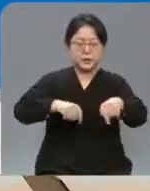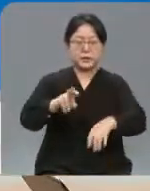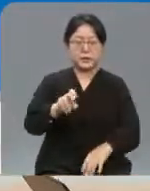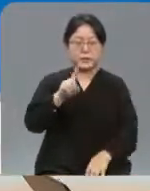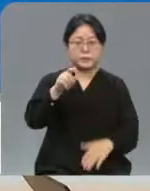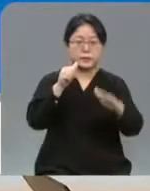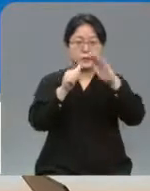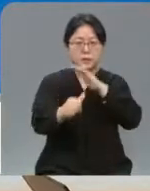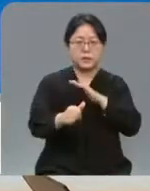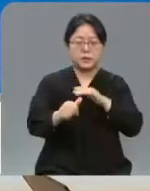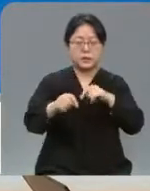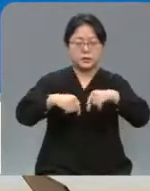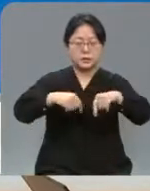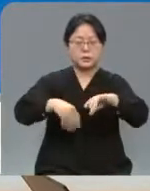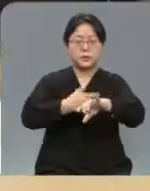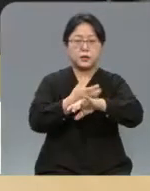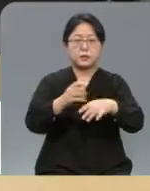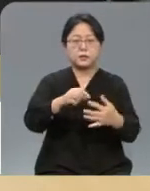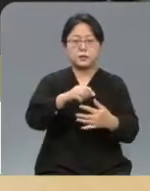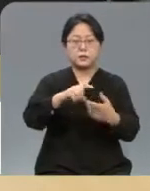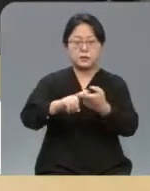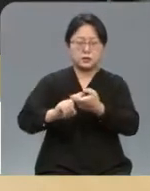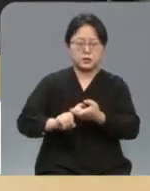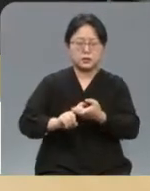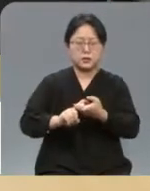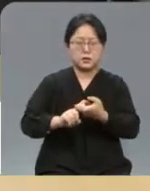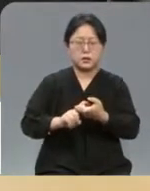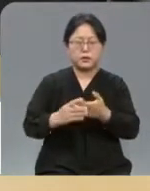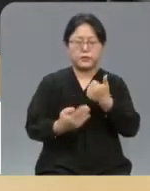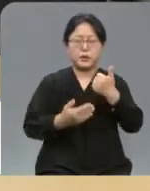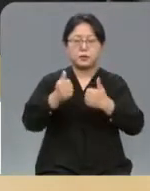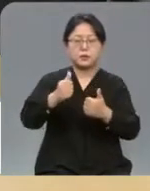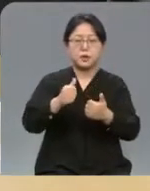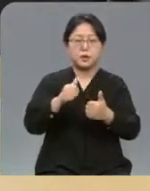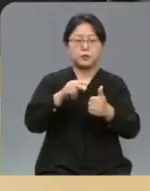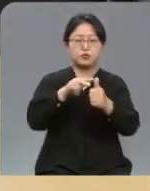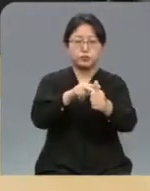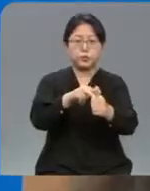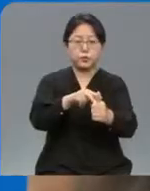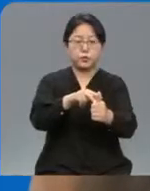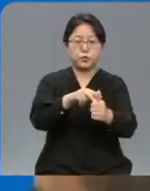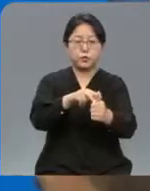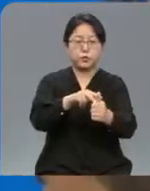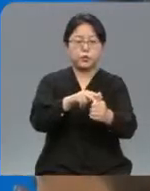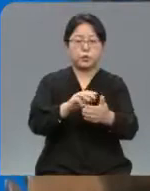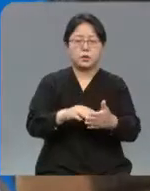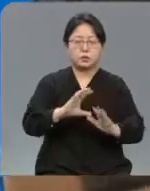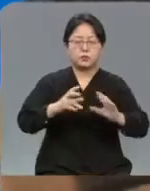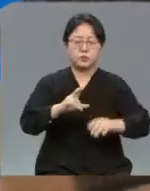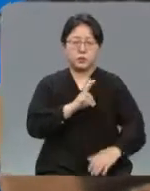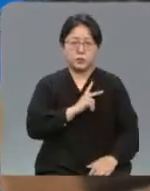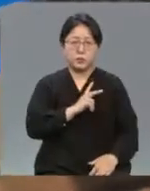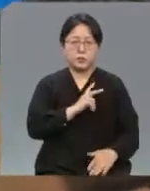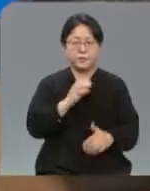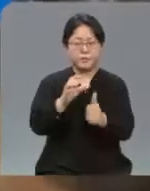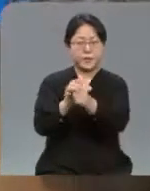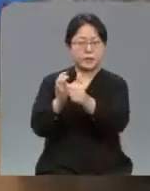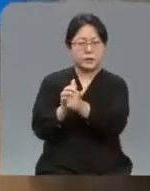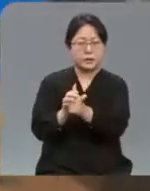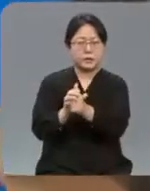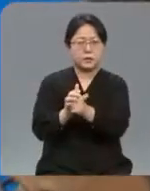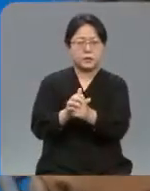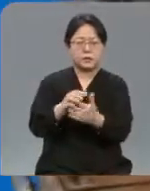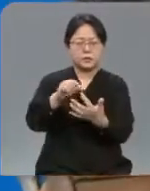대표가 정치 경련 대 가 선출한 민주당 시당 위원장 후보로 출마해 씁니다 국회의원들의 나눠먹기 식 시당 위원장